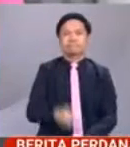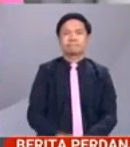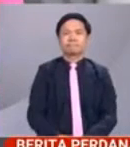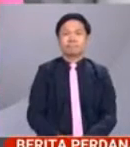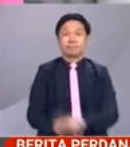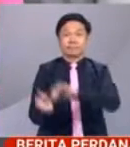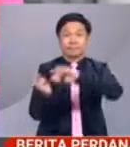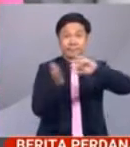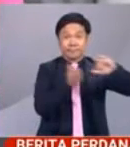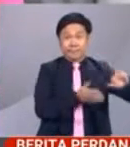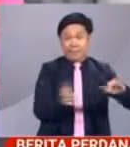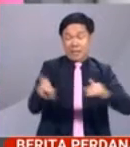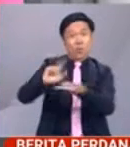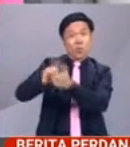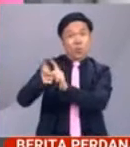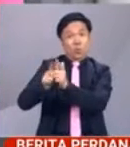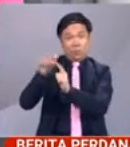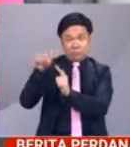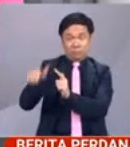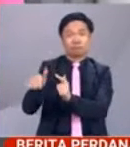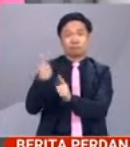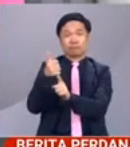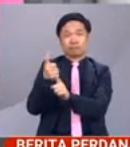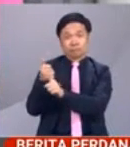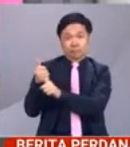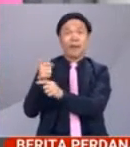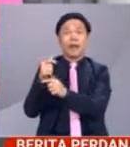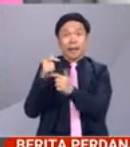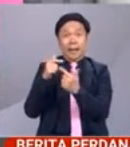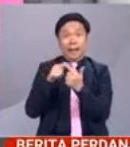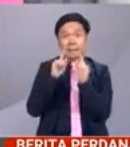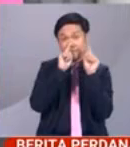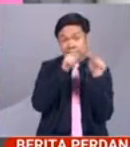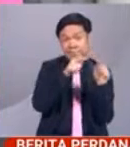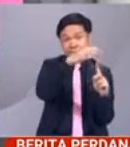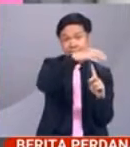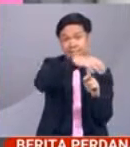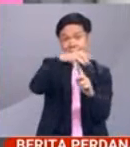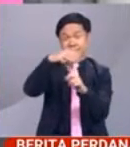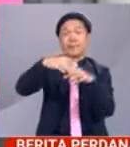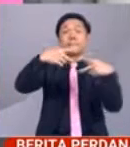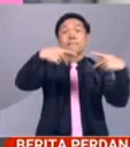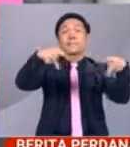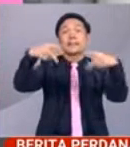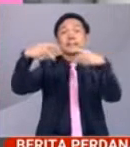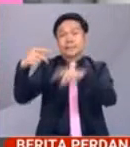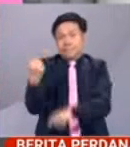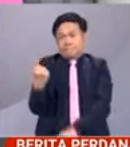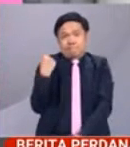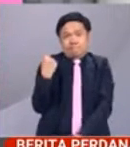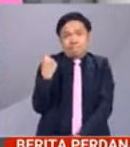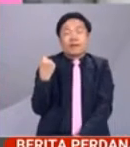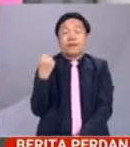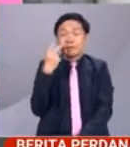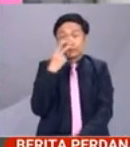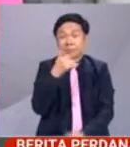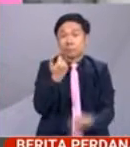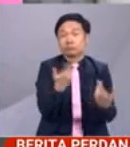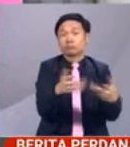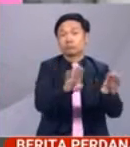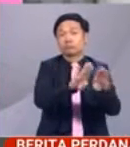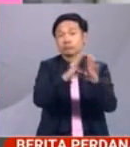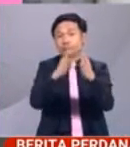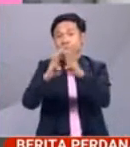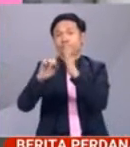Selain Dobby Layan Diri, wartawan kami juga membuat tinjauan di Pasar Tani ini kerana Pasar Tani juga sudah mula beroperasi seperti biasa